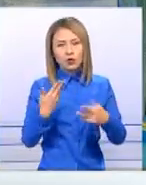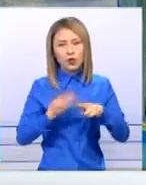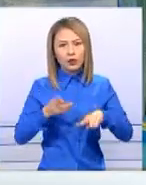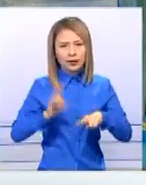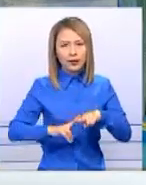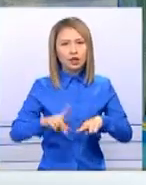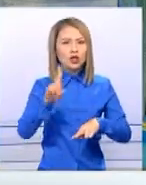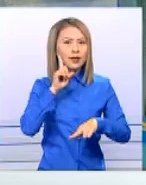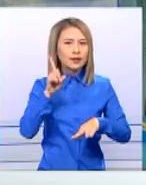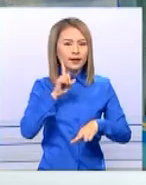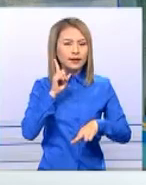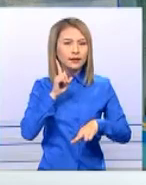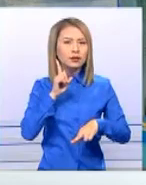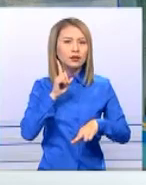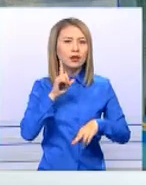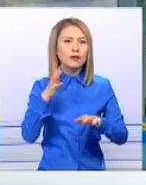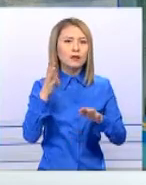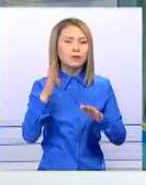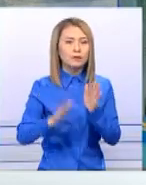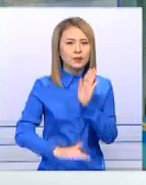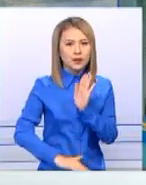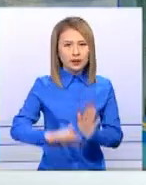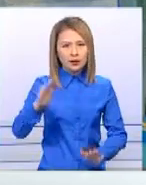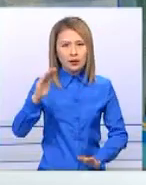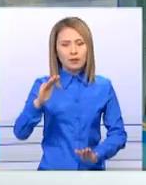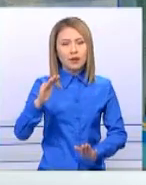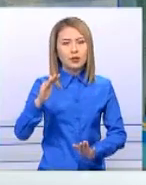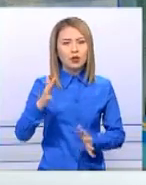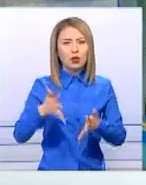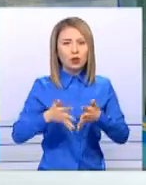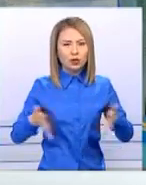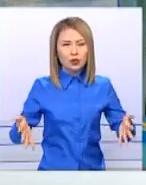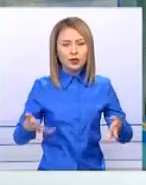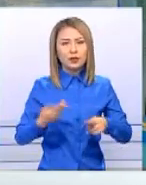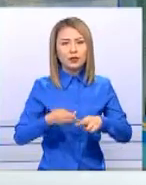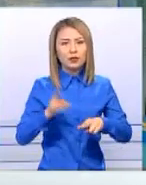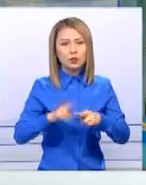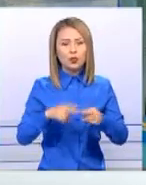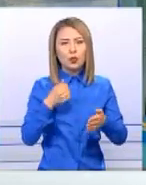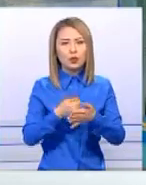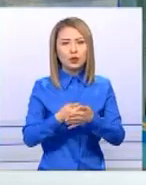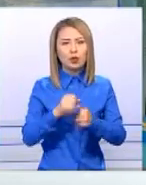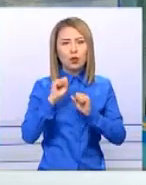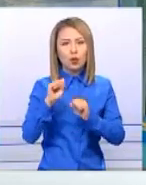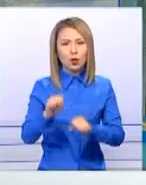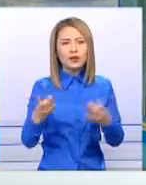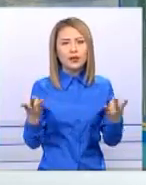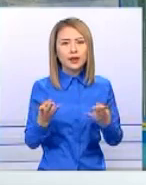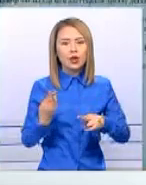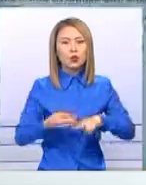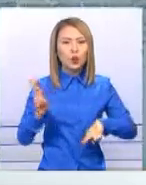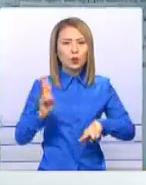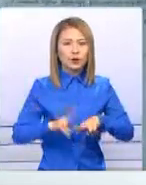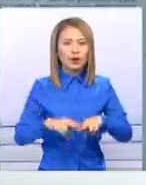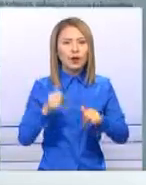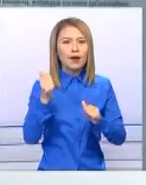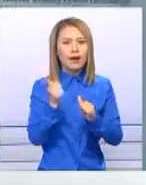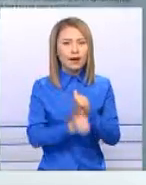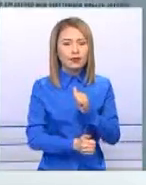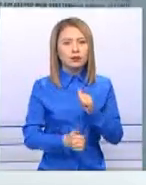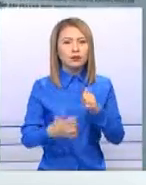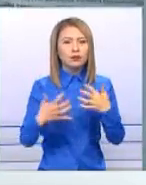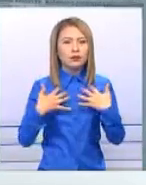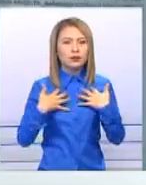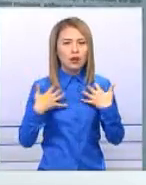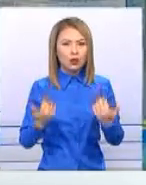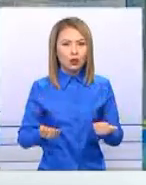жастардың денсаулығын бесіктен бастап үлкен деңгейге жеткенге дейін қорғауымыз керек. Ол үшін халық салауатты өмір